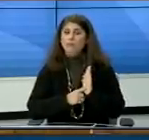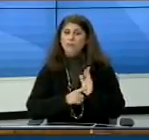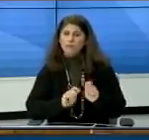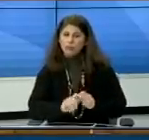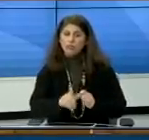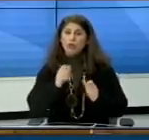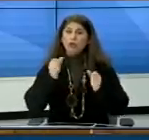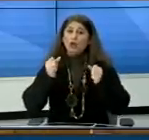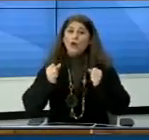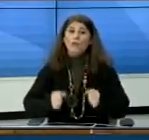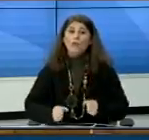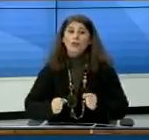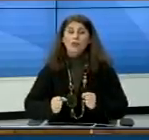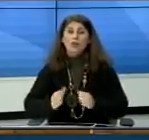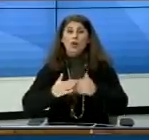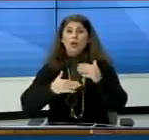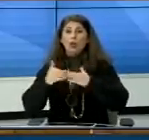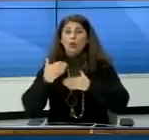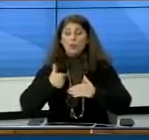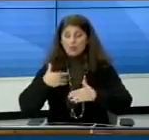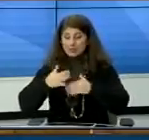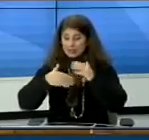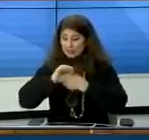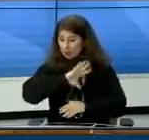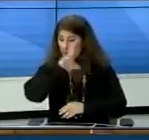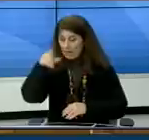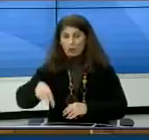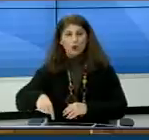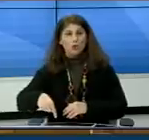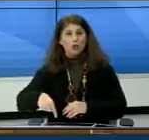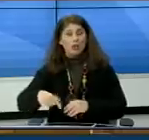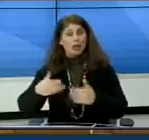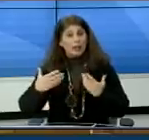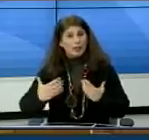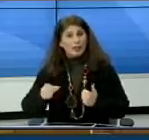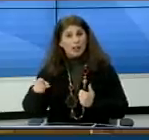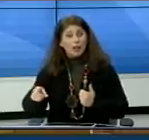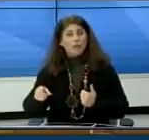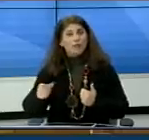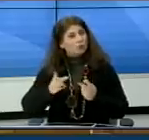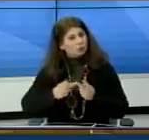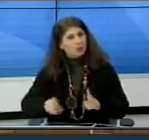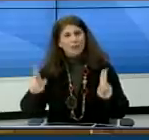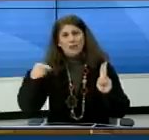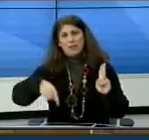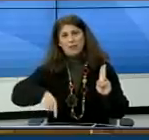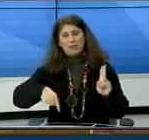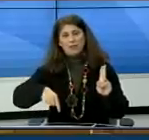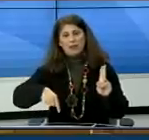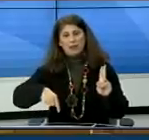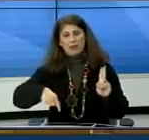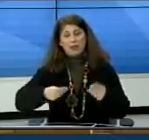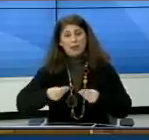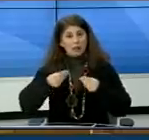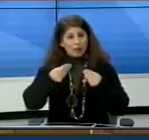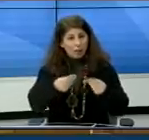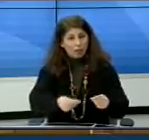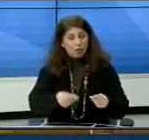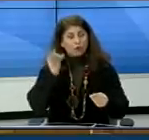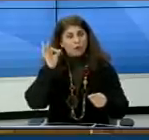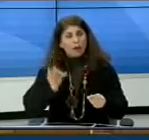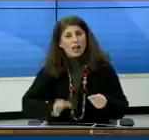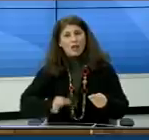βασικό οικοδόμημα που έχουμε χτίσει ως τώρα και που είναι αυτό που μας επιτρέπει σήμερα να δίνουμε